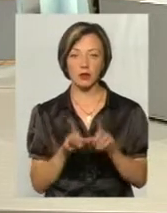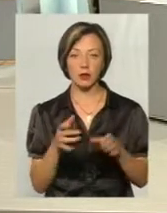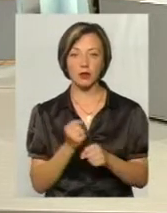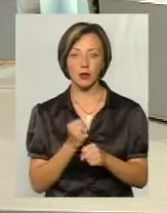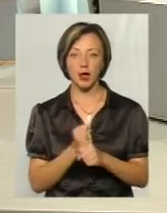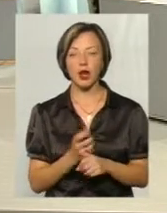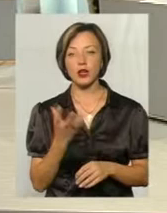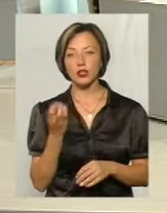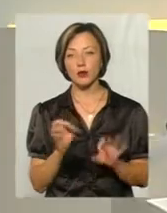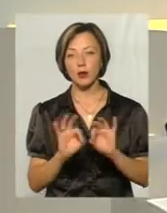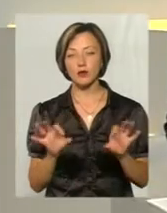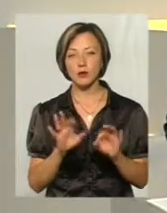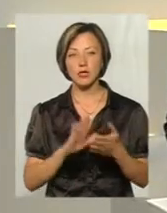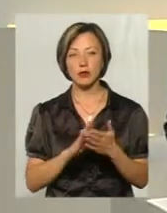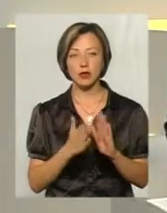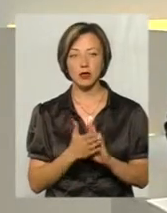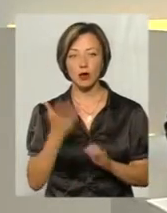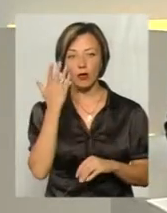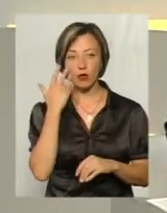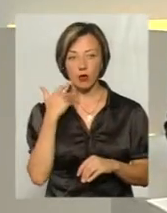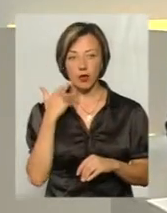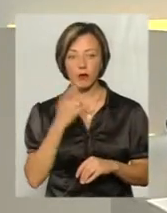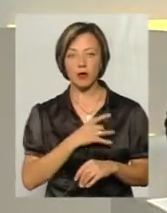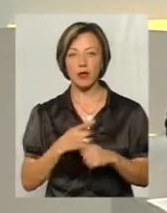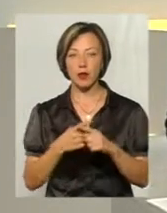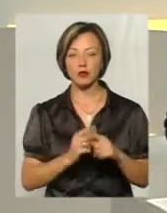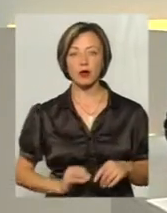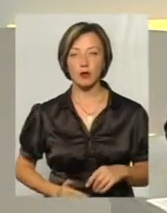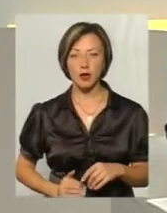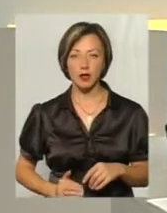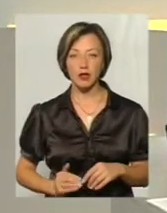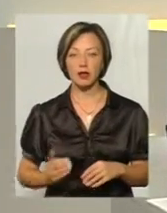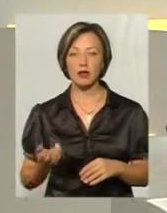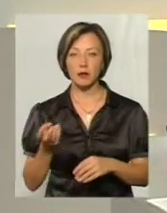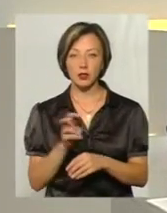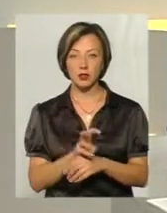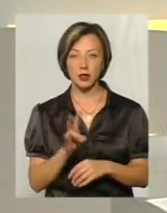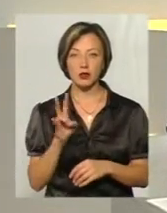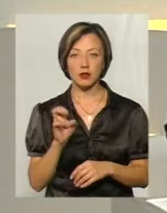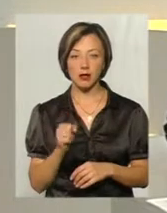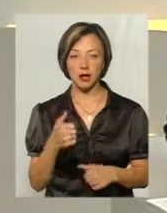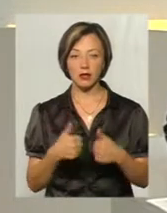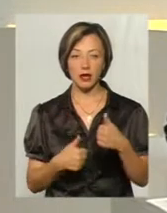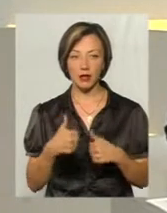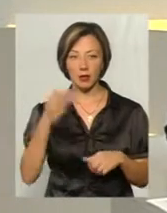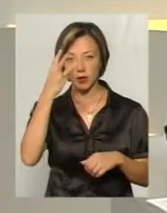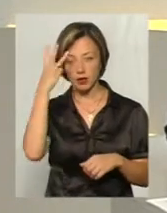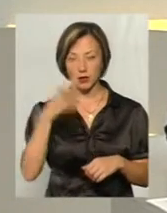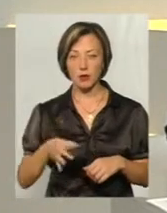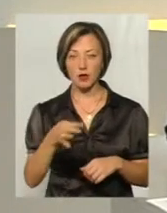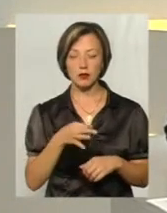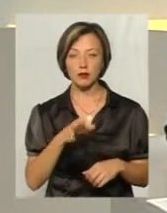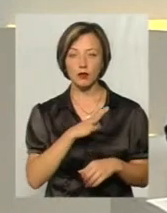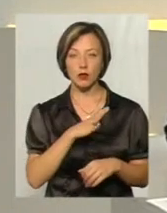Добре, прокоментуйте ще, будь ласка, цю ситуацію, що коли білоруська компанія зайшла на тендери у Хмельницькій області,